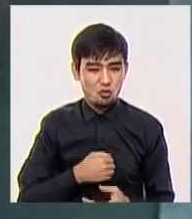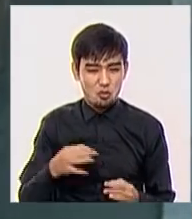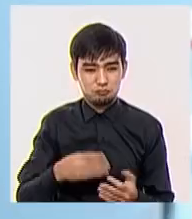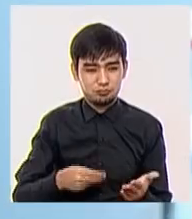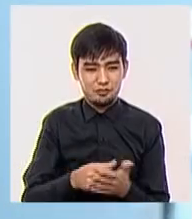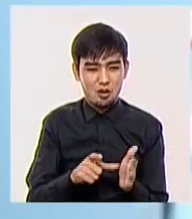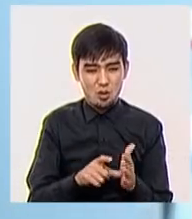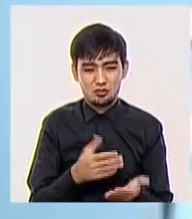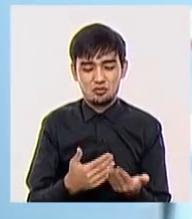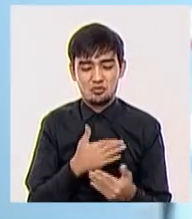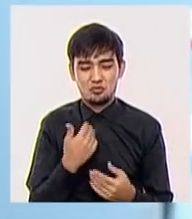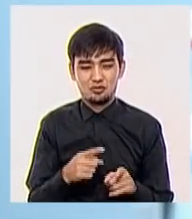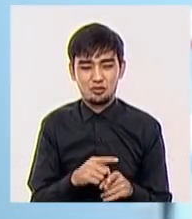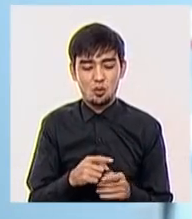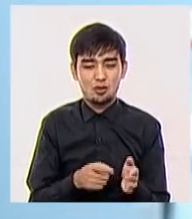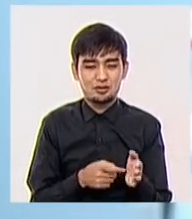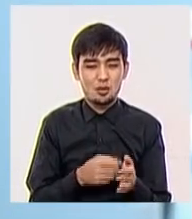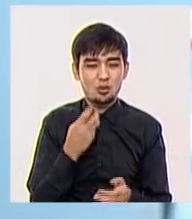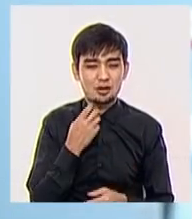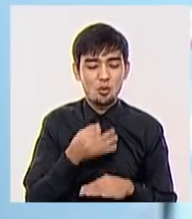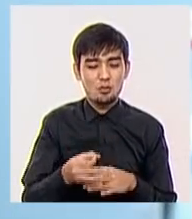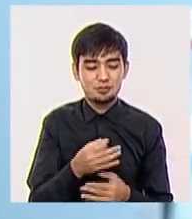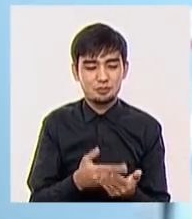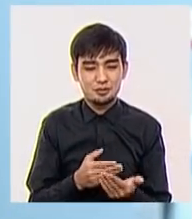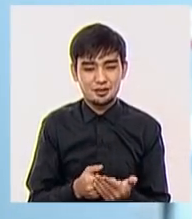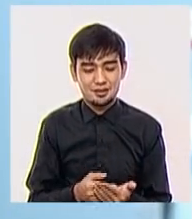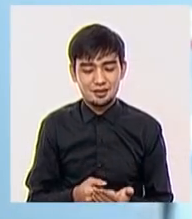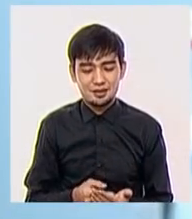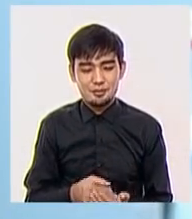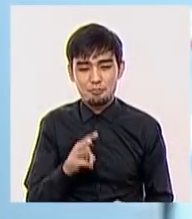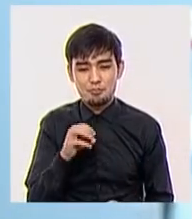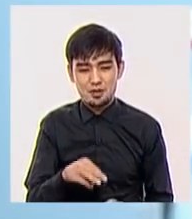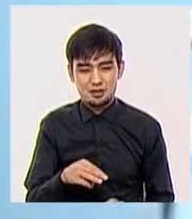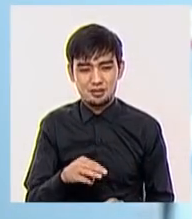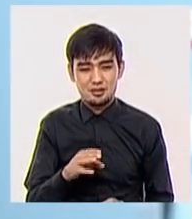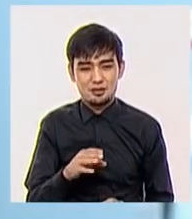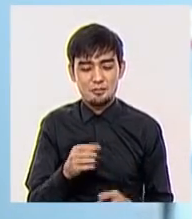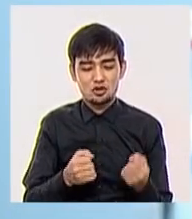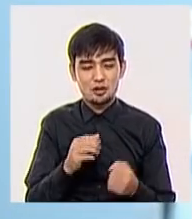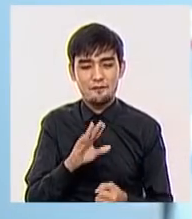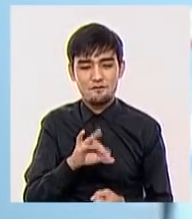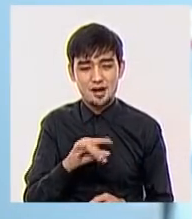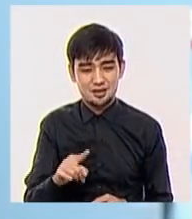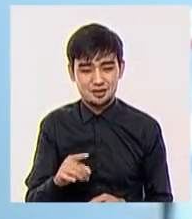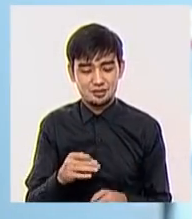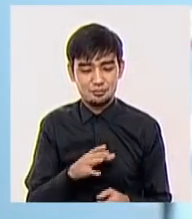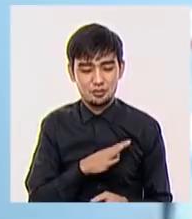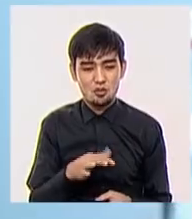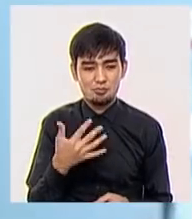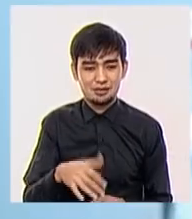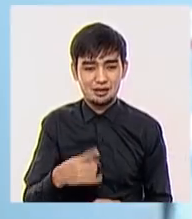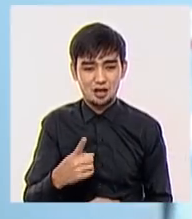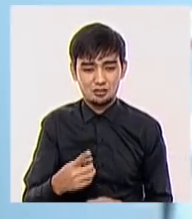неплательщики кустанайской области одну потому что ему марте вас была оформлена 50 одно предписание